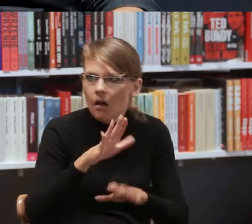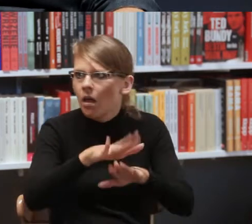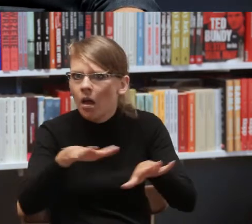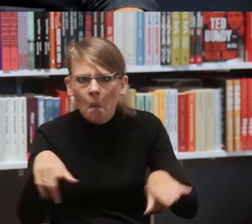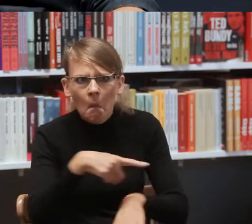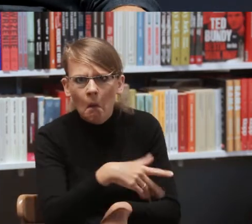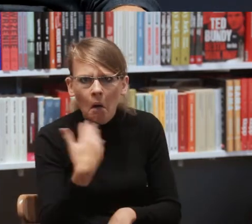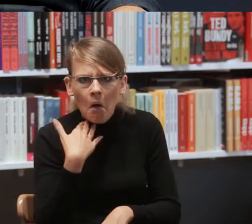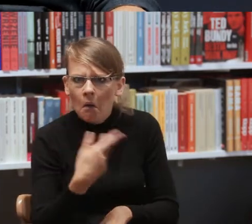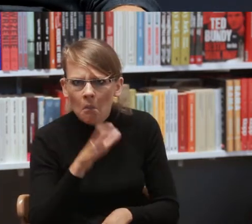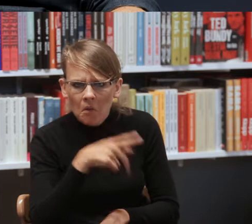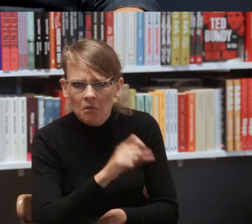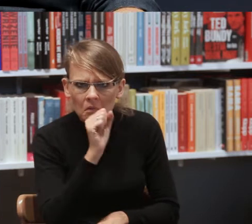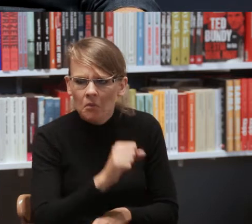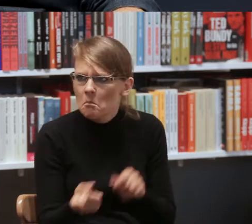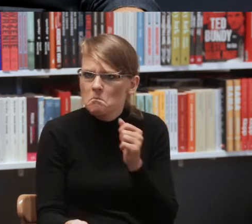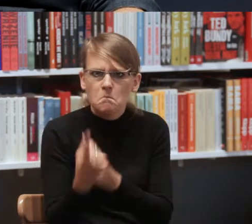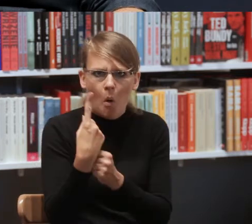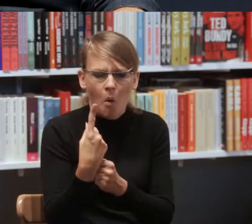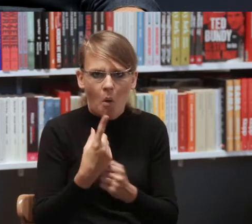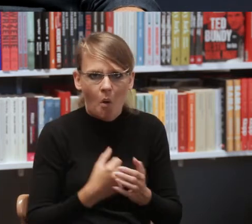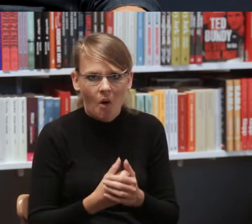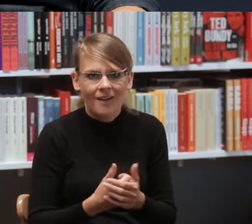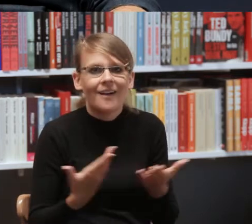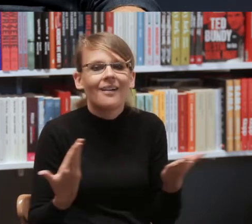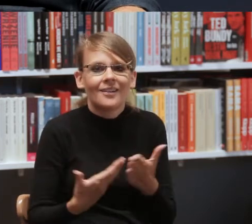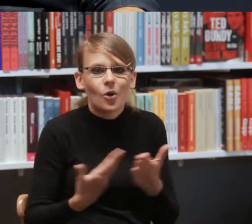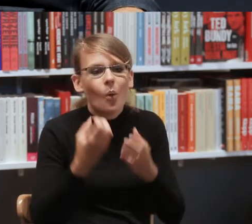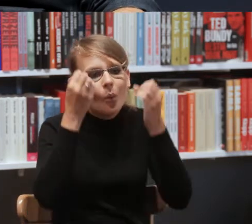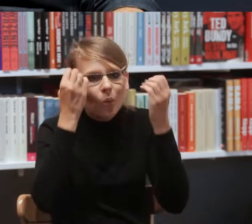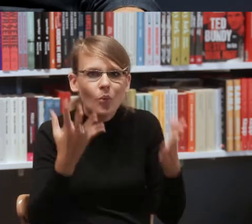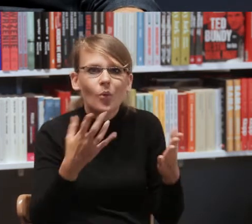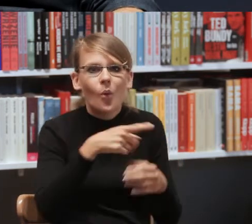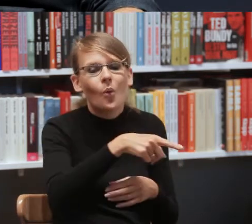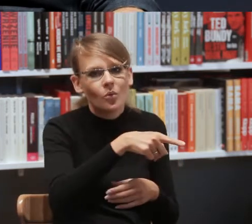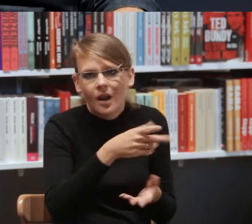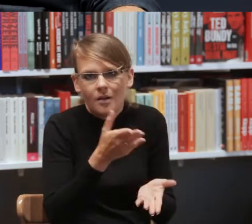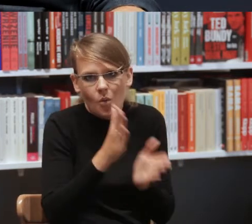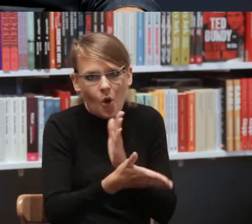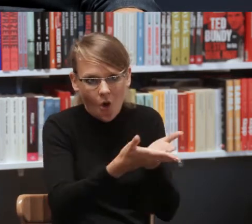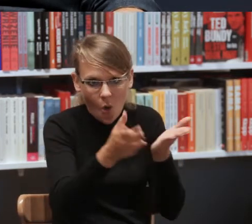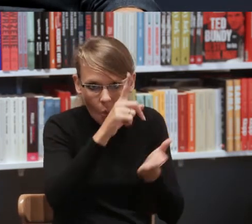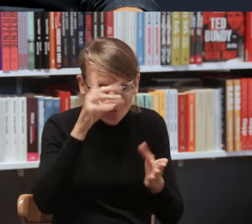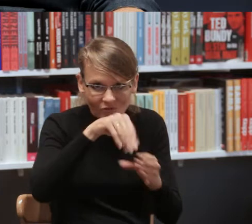takiego w ogóle niezwykłego i niesamowitego, no bo przecież w kulturze, ci ludzie kultury to piją.